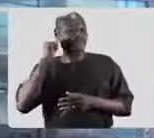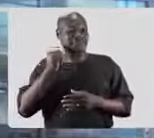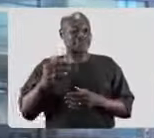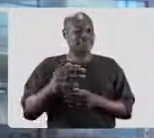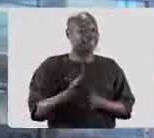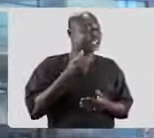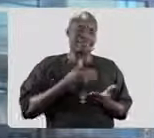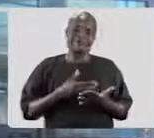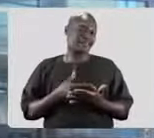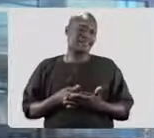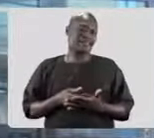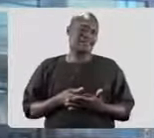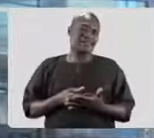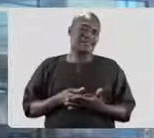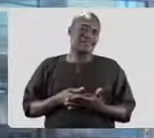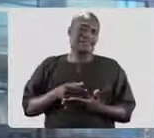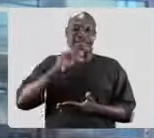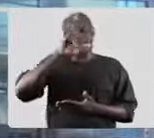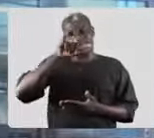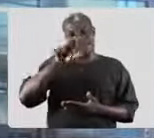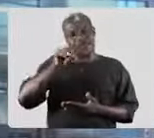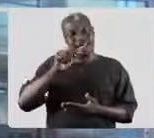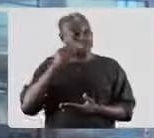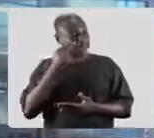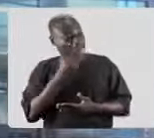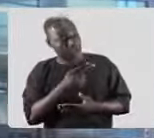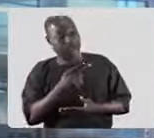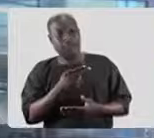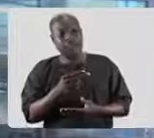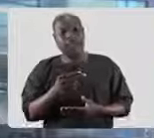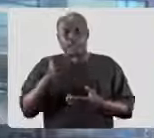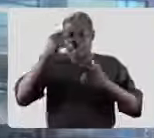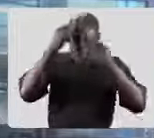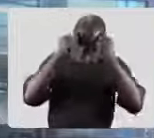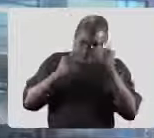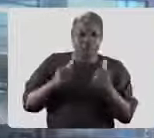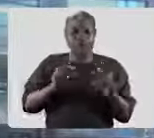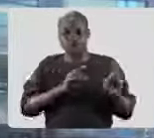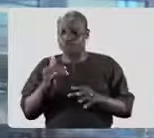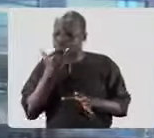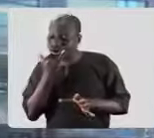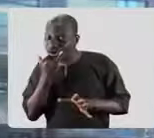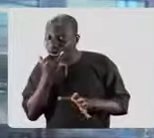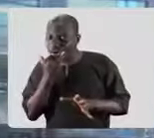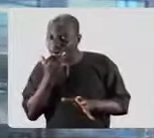sika no ti ebra Judas Iscariot ehu se enam ne waye no enti no